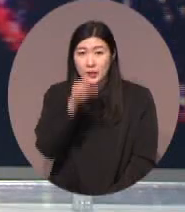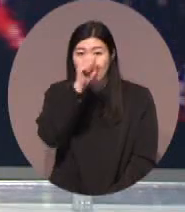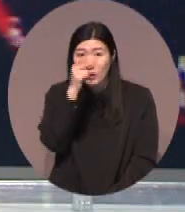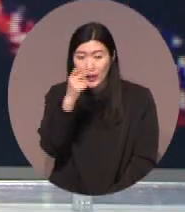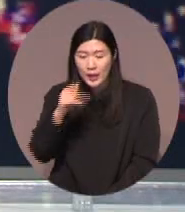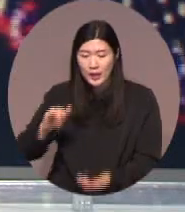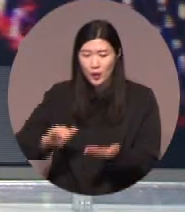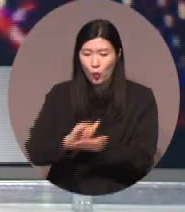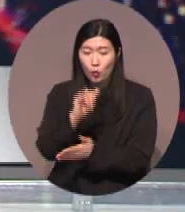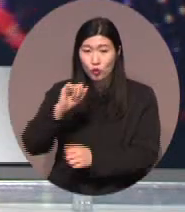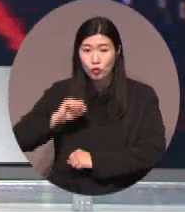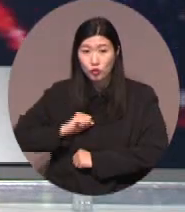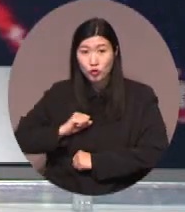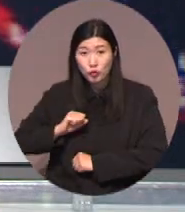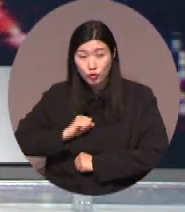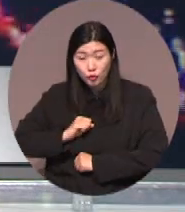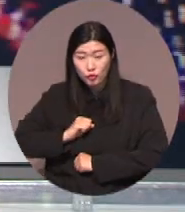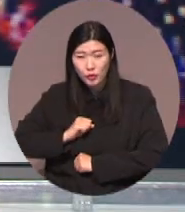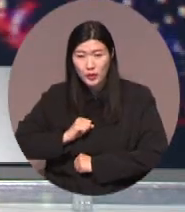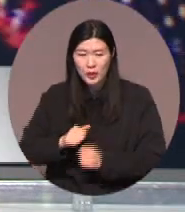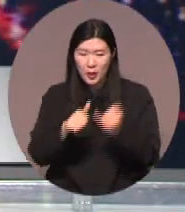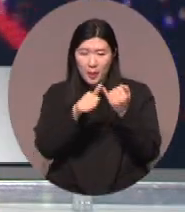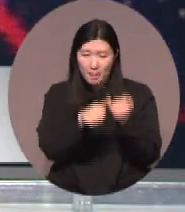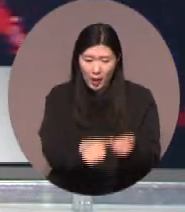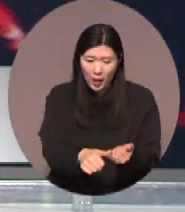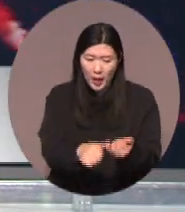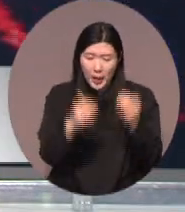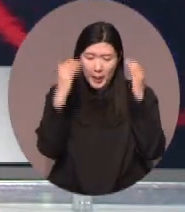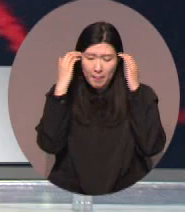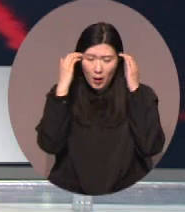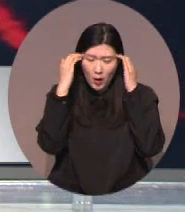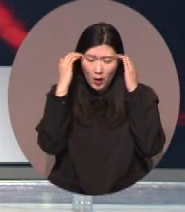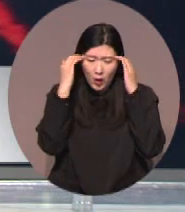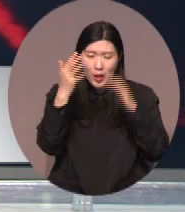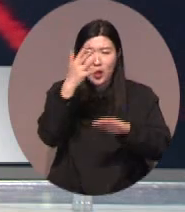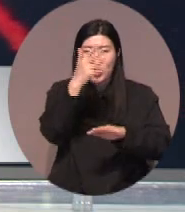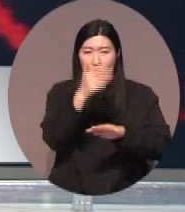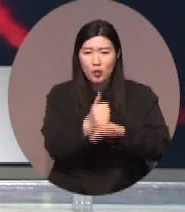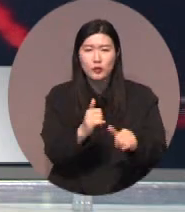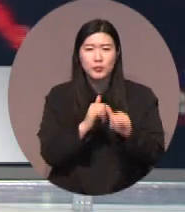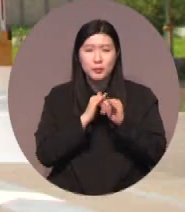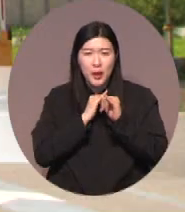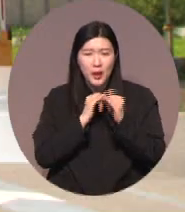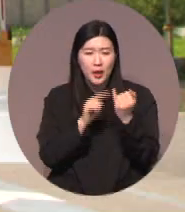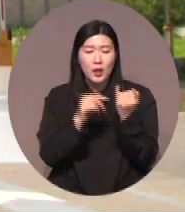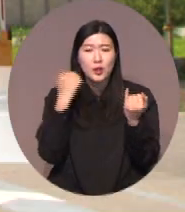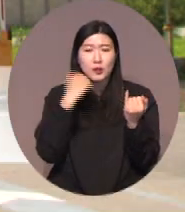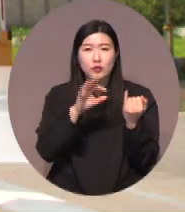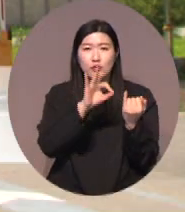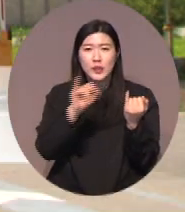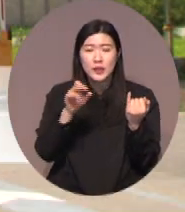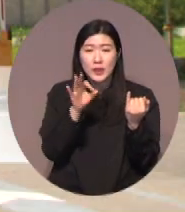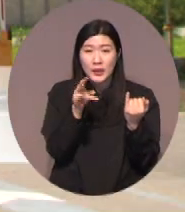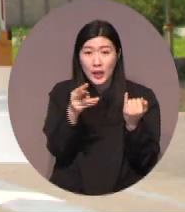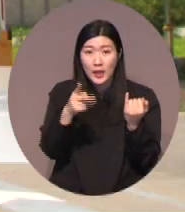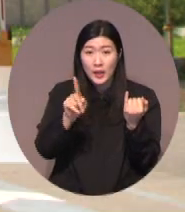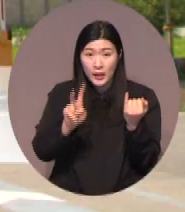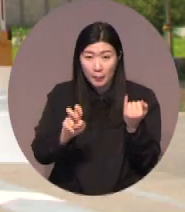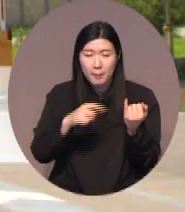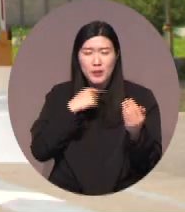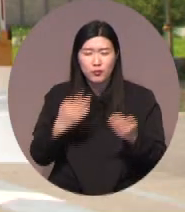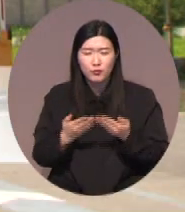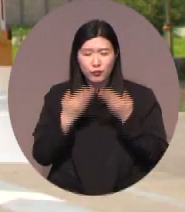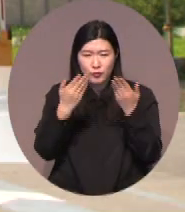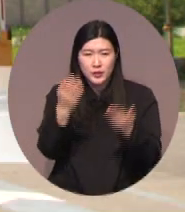서산에 있는 공군 제20전투비행단에서 성폭력을 당하고 이후 2차 가해에 시달리다 숨진고 이해람 중사의